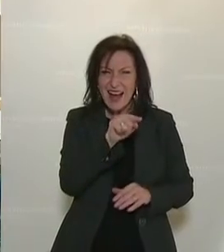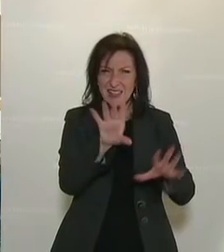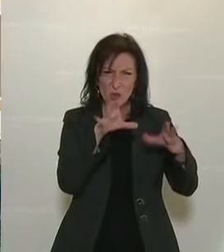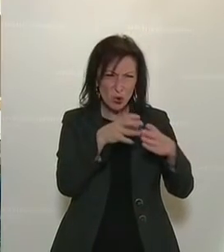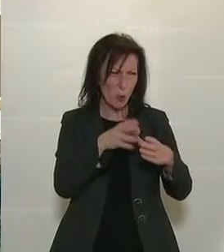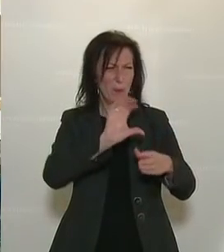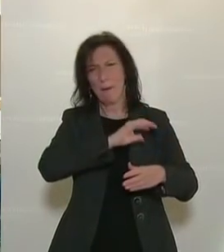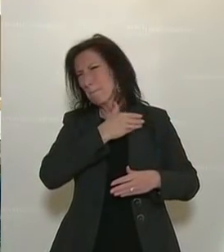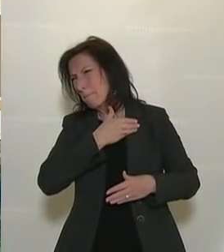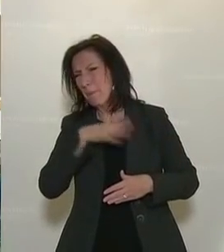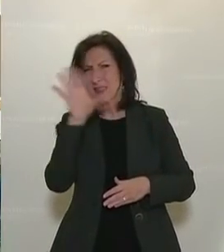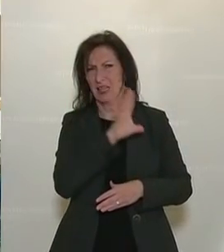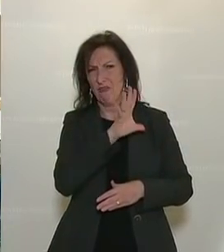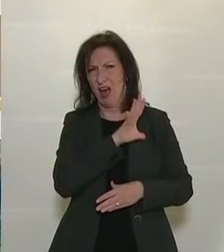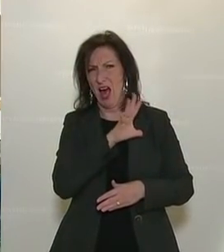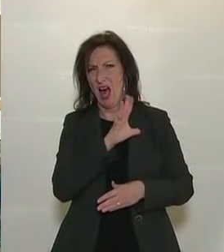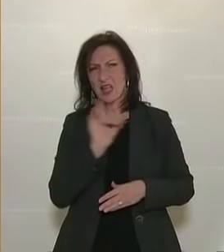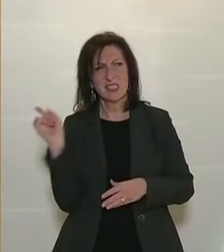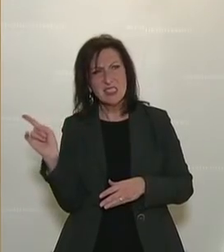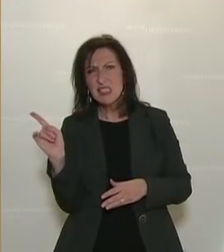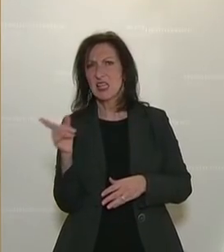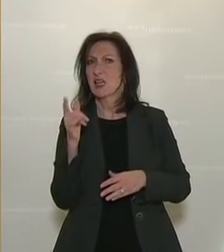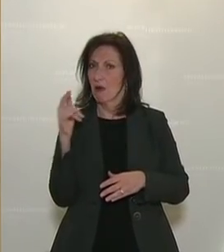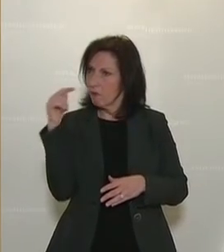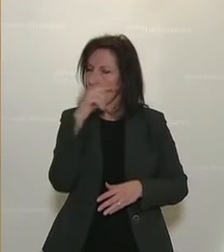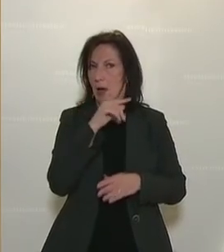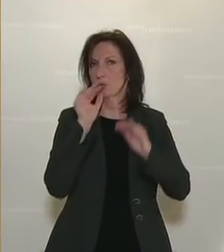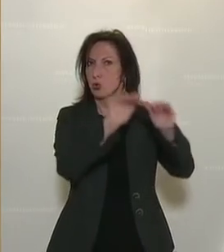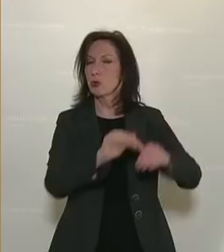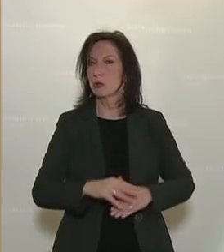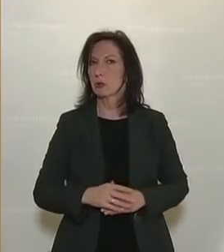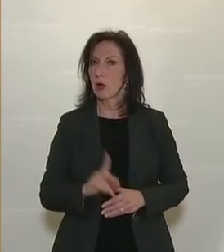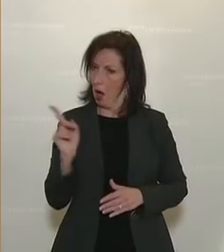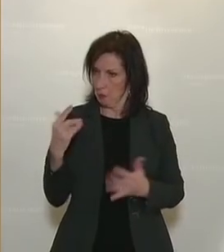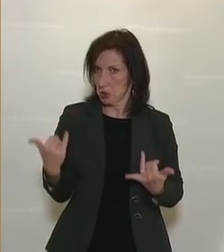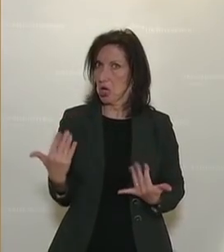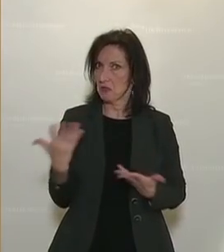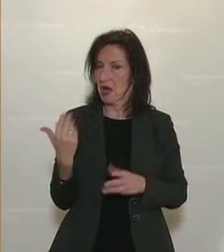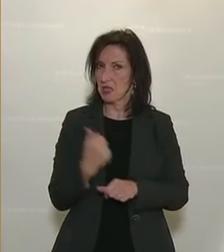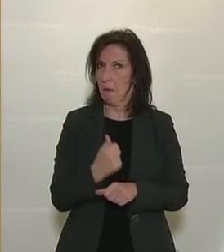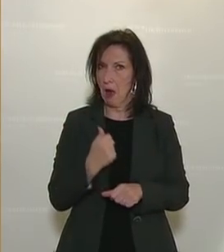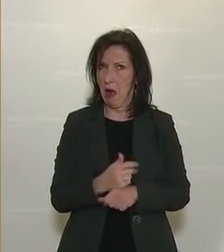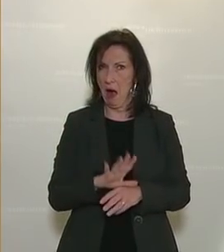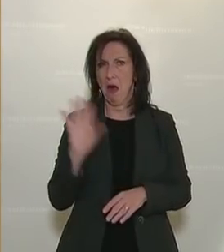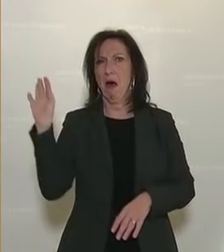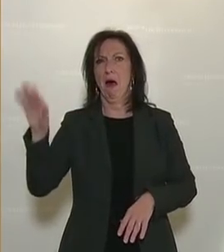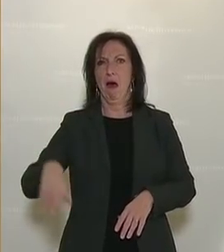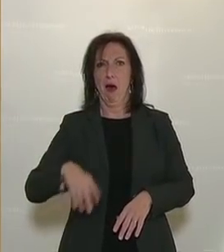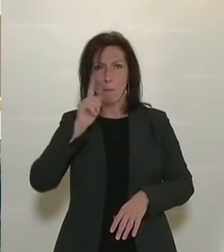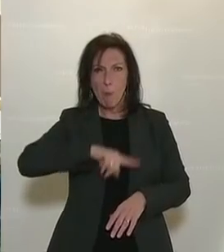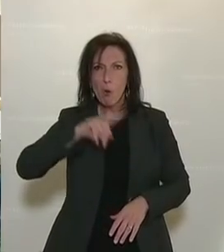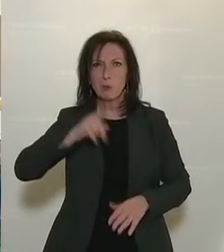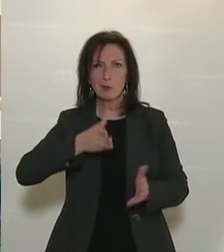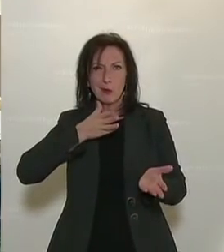aller Risikogruppen wirksam zu schützen, meine sehr geehrten Damen und Herren. Und was machen Sie? Sie produzieren einen Flop nach dem anderen seit